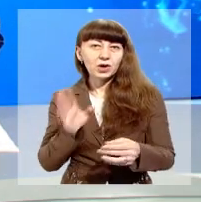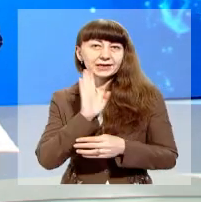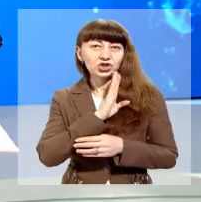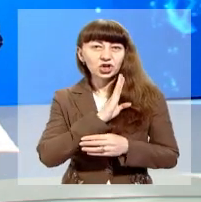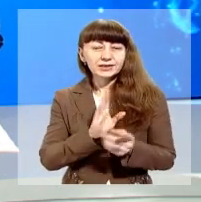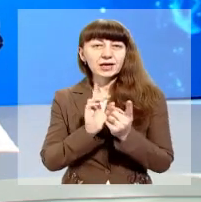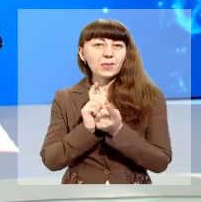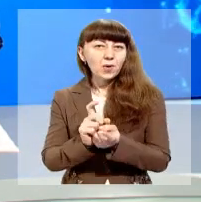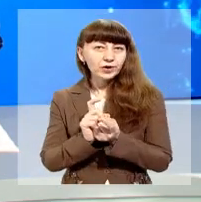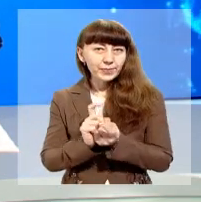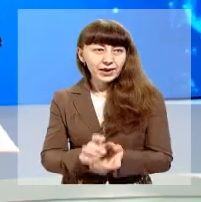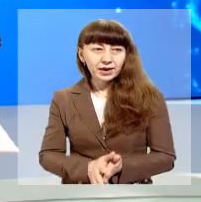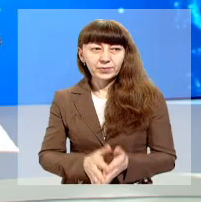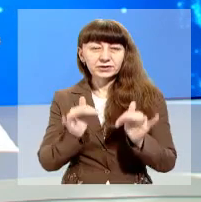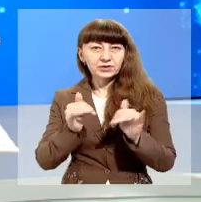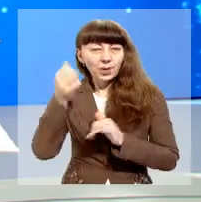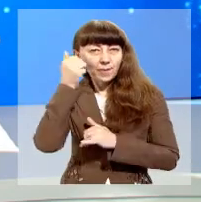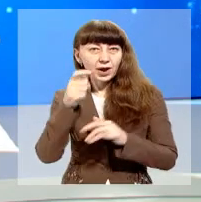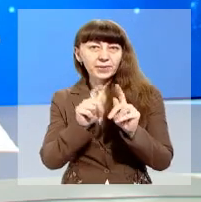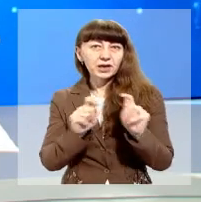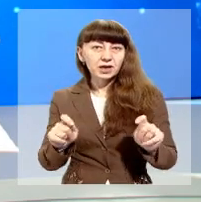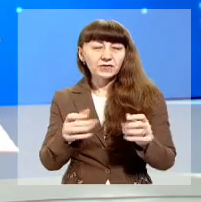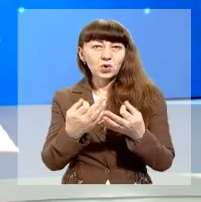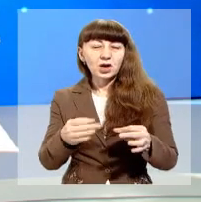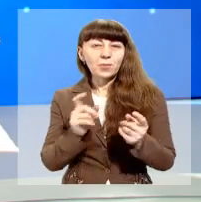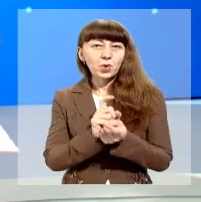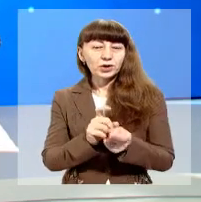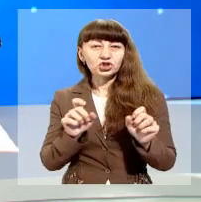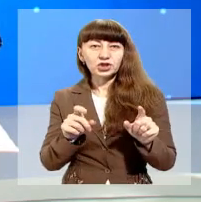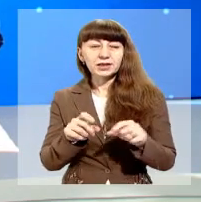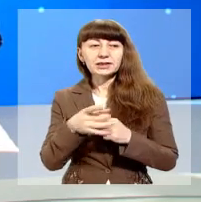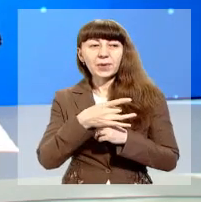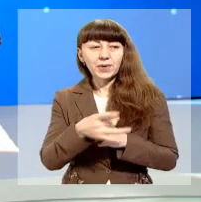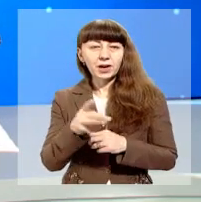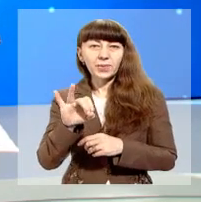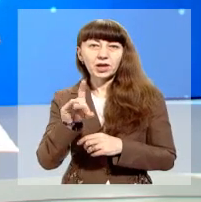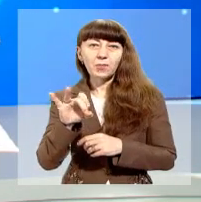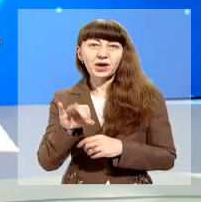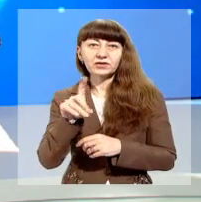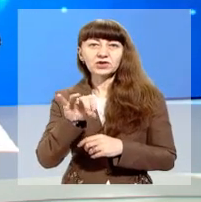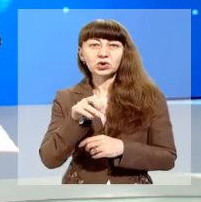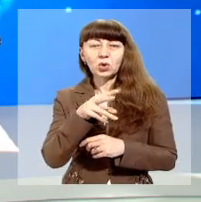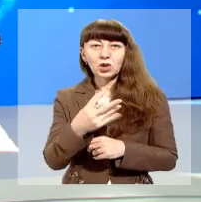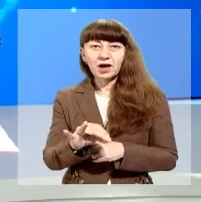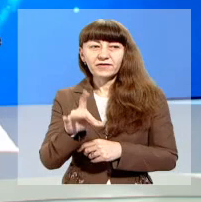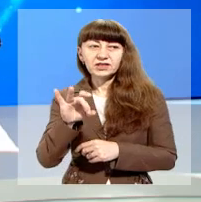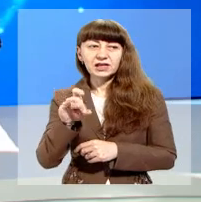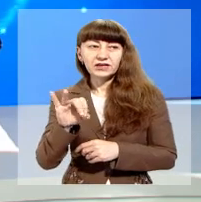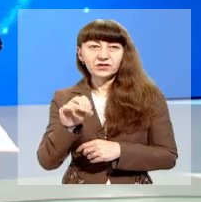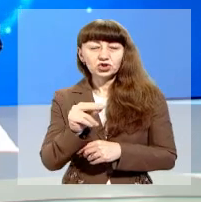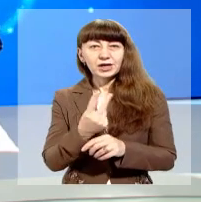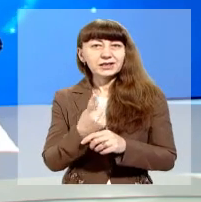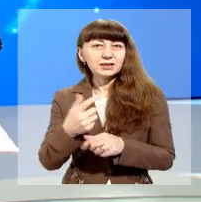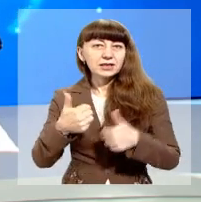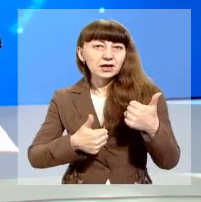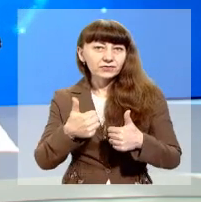женской борьбе. Он посвящен памяти основателя вольной борьбы в Житикаринском районе Балабанова Николая Васильевича. Данное